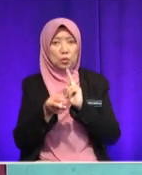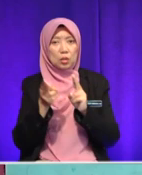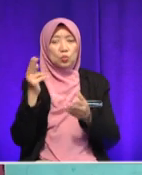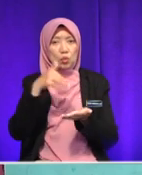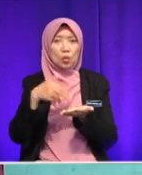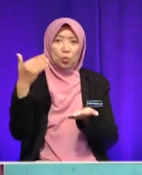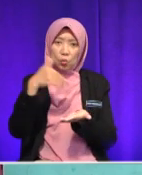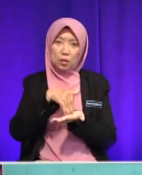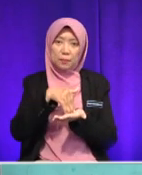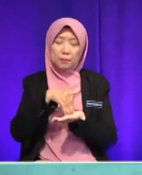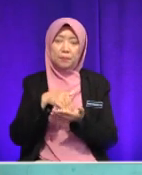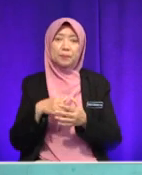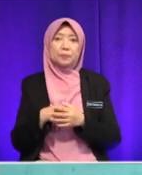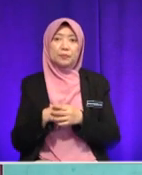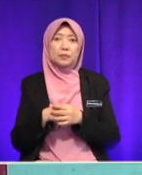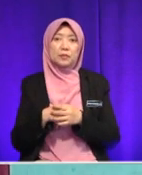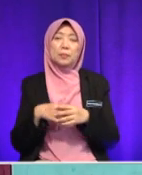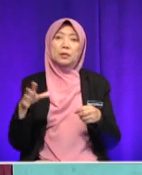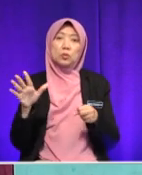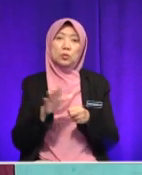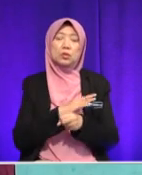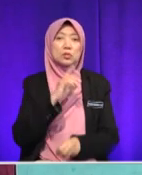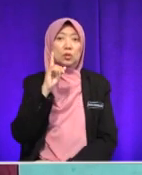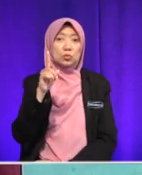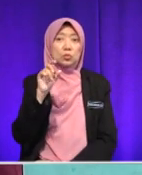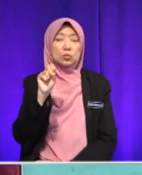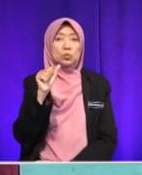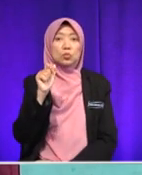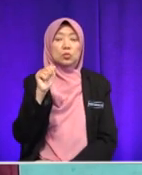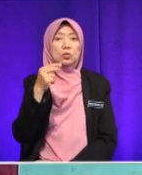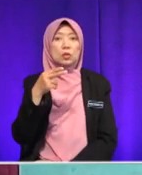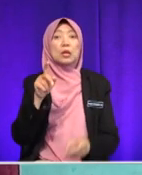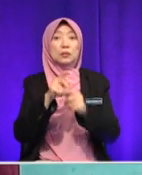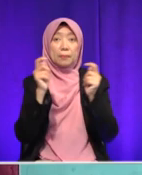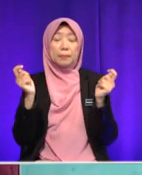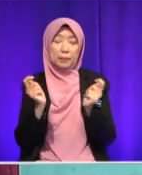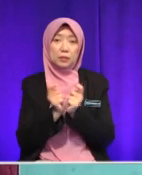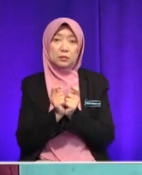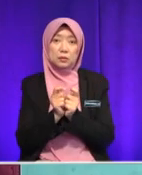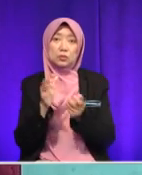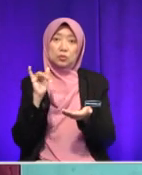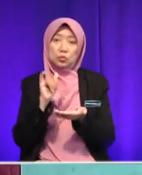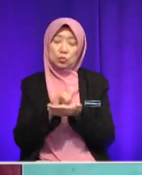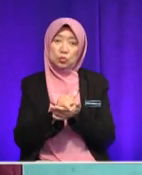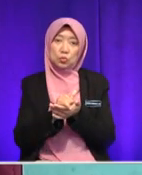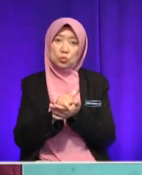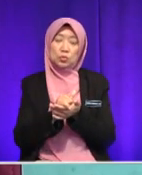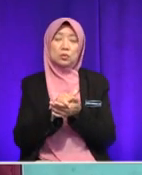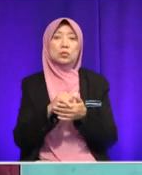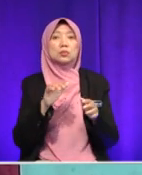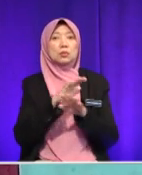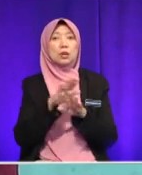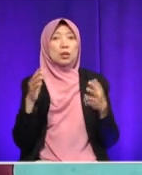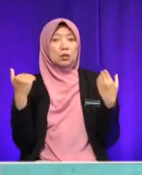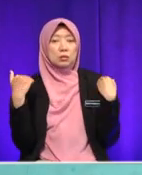berulang dan mereka memenuhi suatu sata. Sata bermaksud adalah tempat itu tanpa ruang kosong.